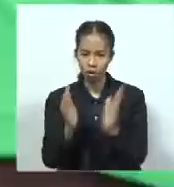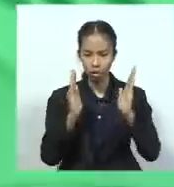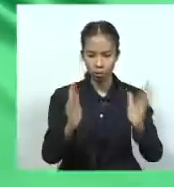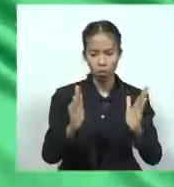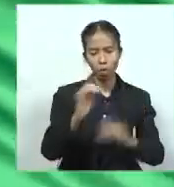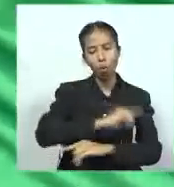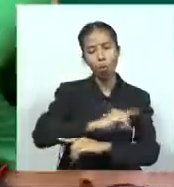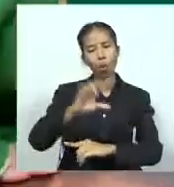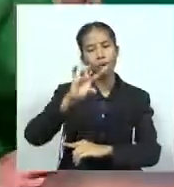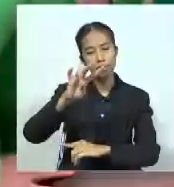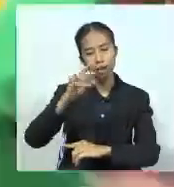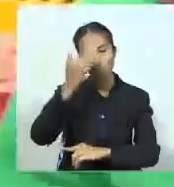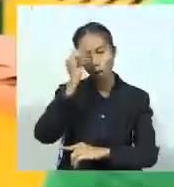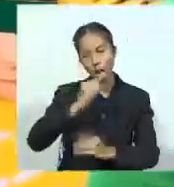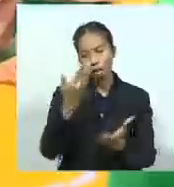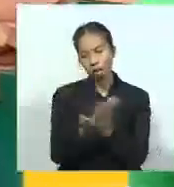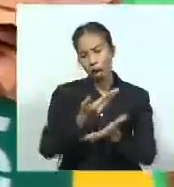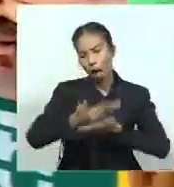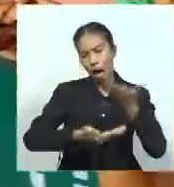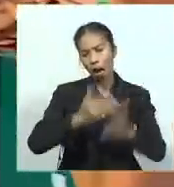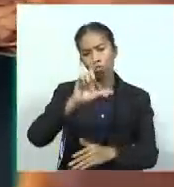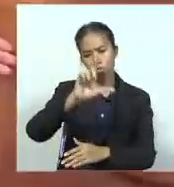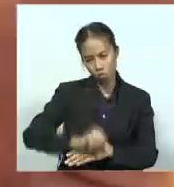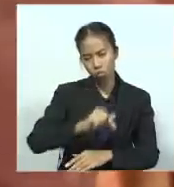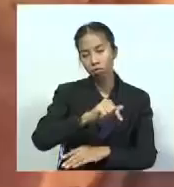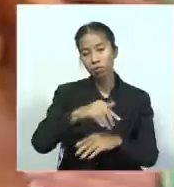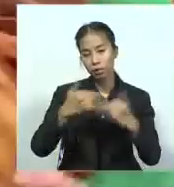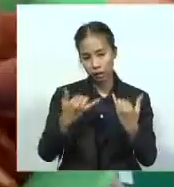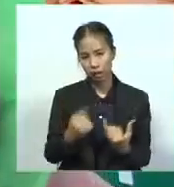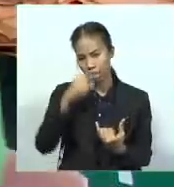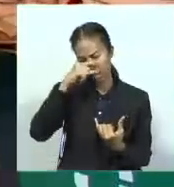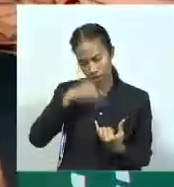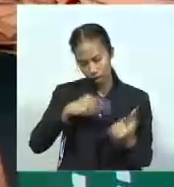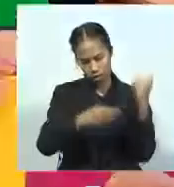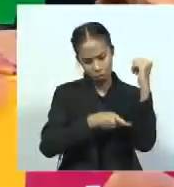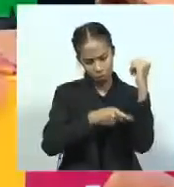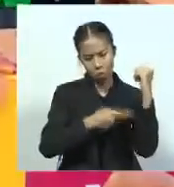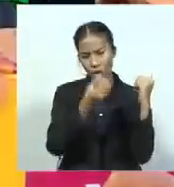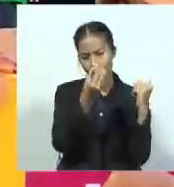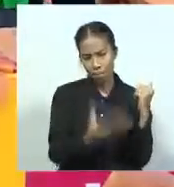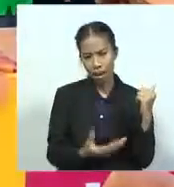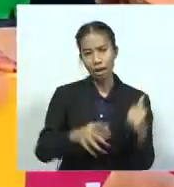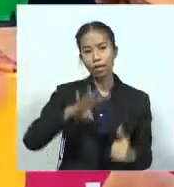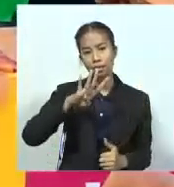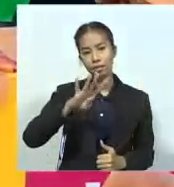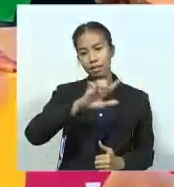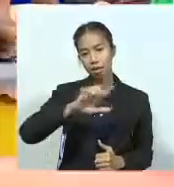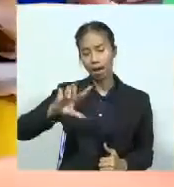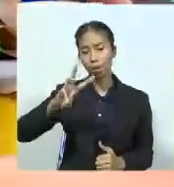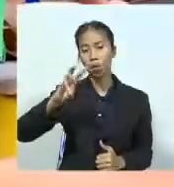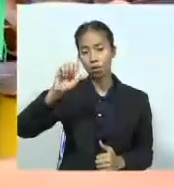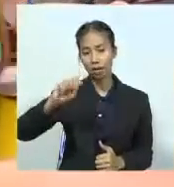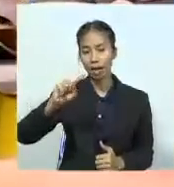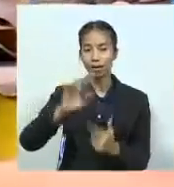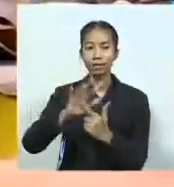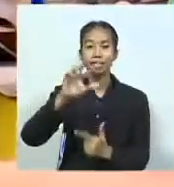วันหลังราคายางตกต่ำนะคะซึ่งท่านนายกก็บอกว่าประเทศไทยมีผลผลิตยางพาราถึง 4,600,000 ตันแต่ว่ามี